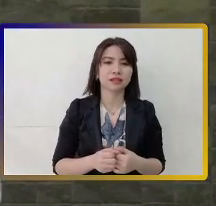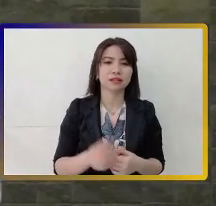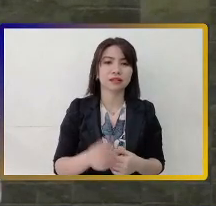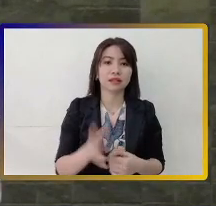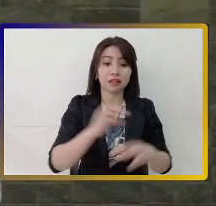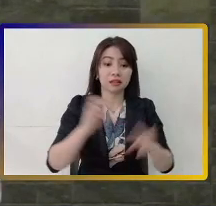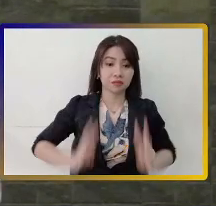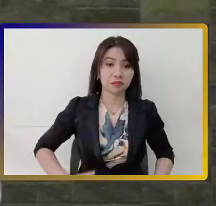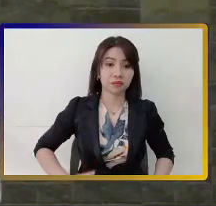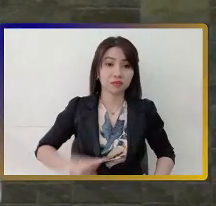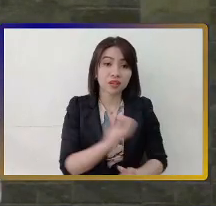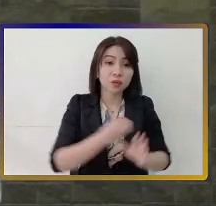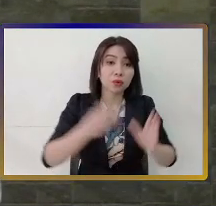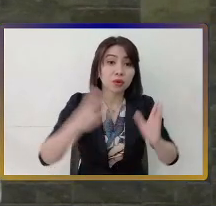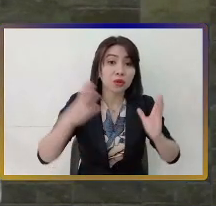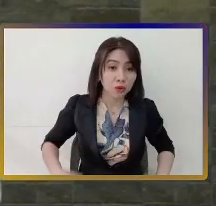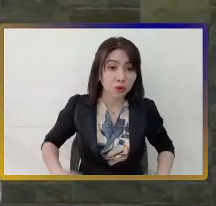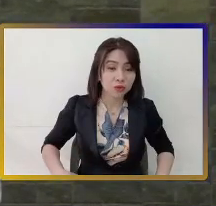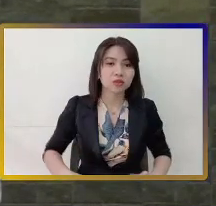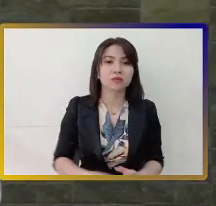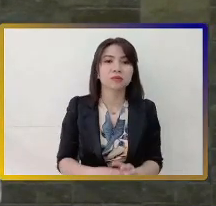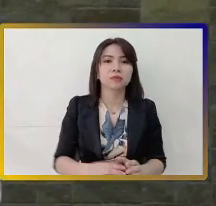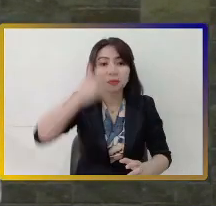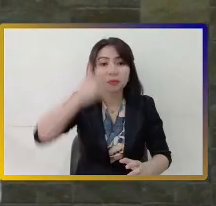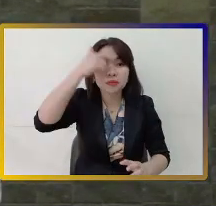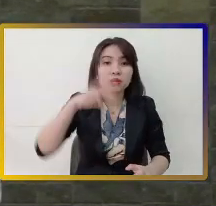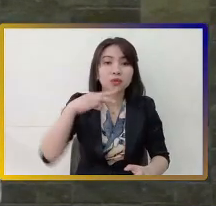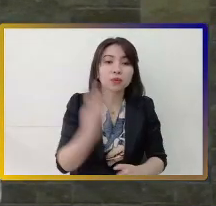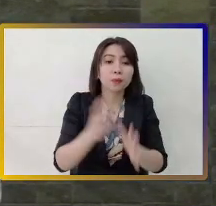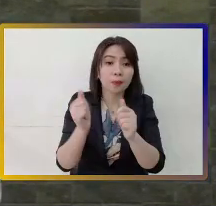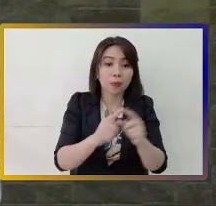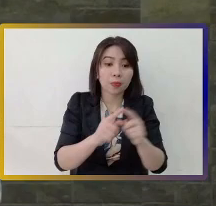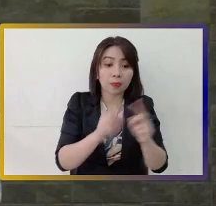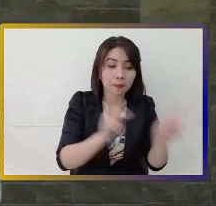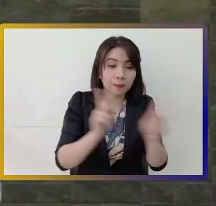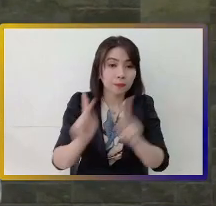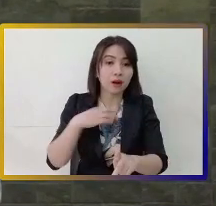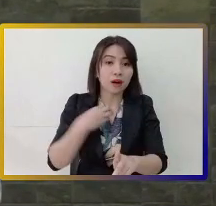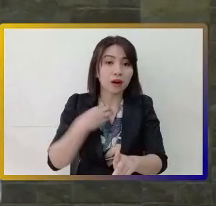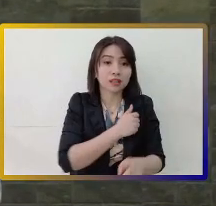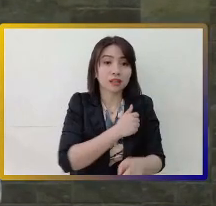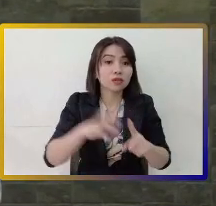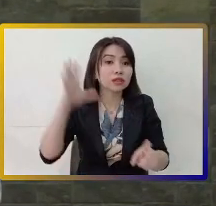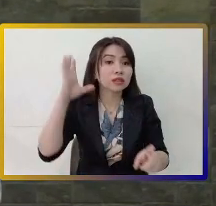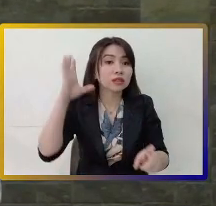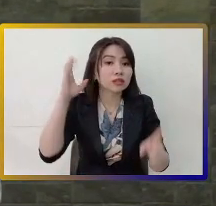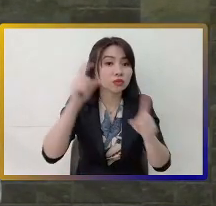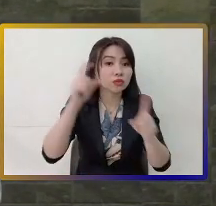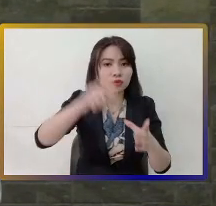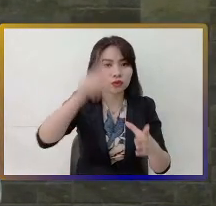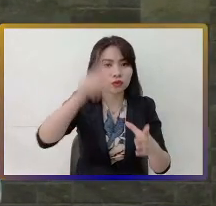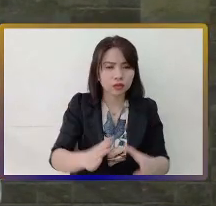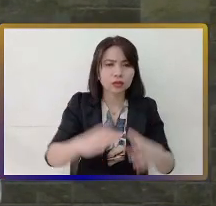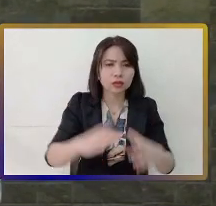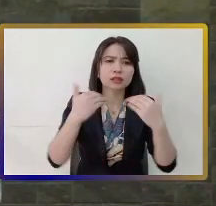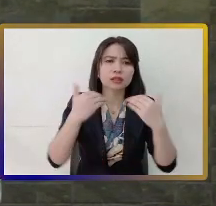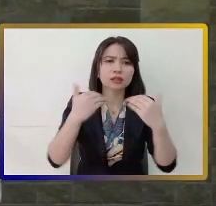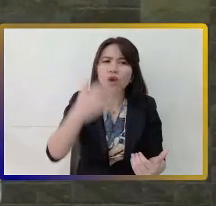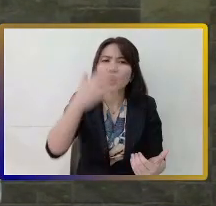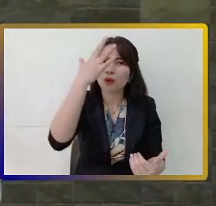sapagkat ihahanda natin ating sarili sa pakikinig ng salita ng Diyos. Why do we need to do that? See